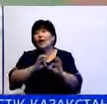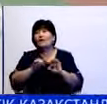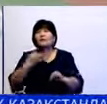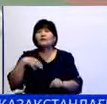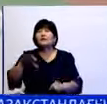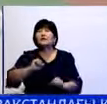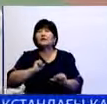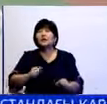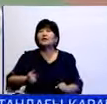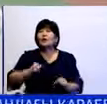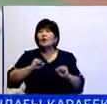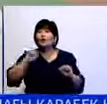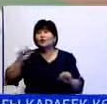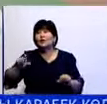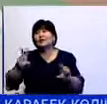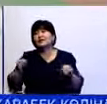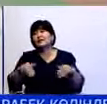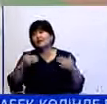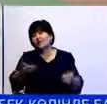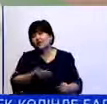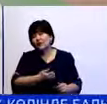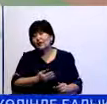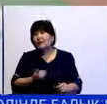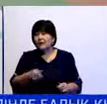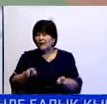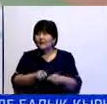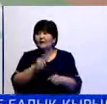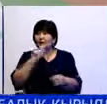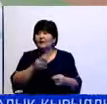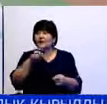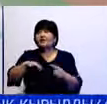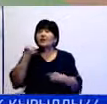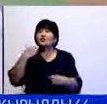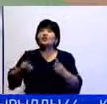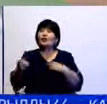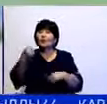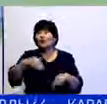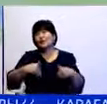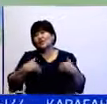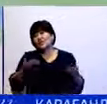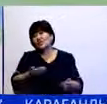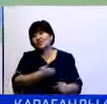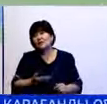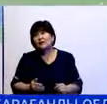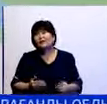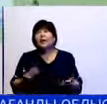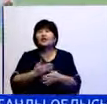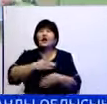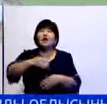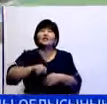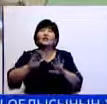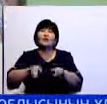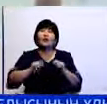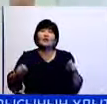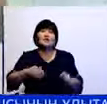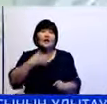намысын қорғайтын спортшыларымызға сәттілік тілегім келеді. Қанжығасы майланып, елге жеңіспен оралуына тілекшіміз. Жаңа теннис кортының